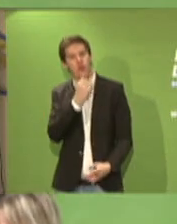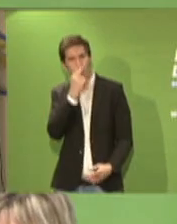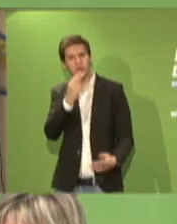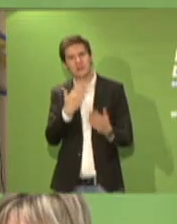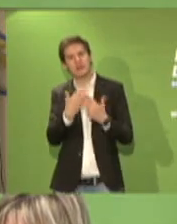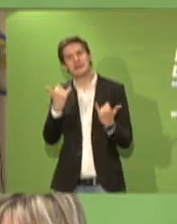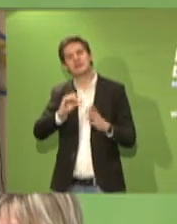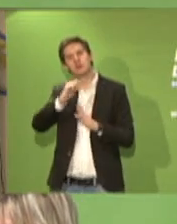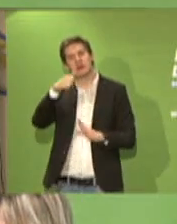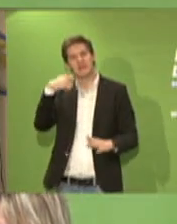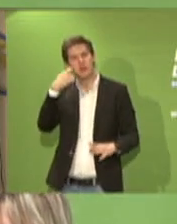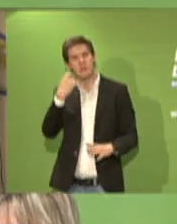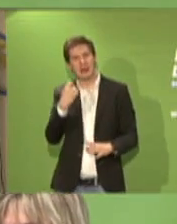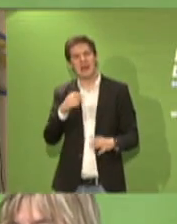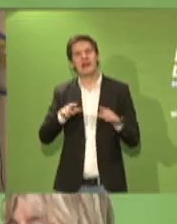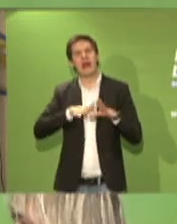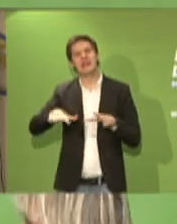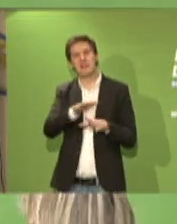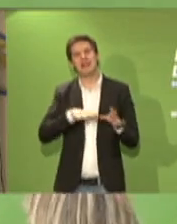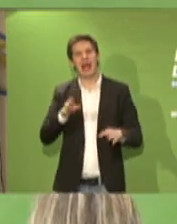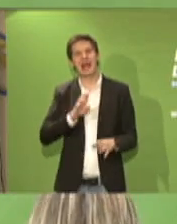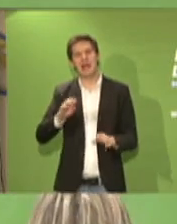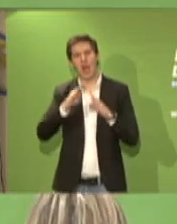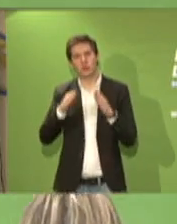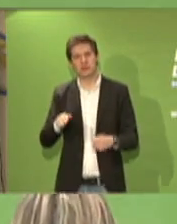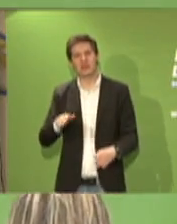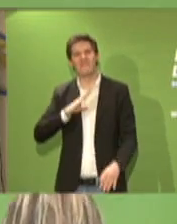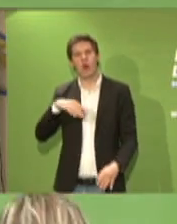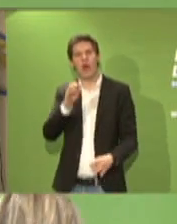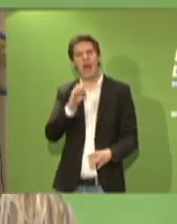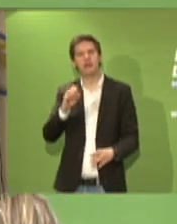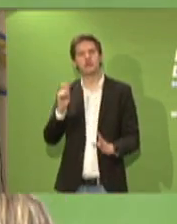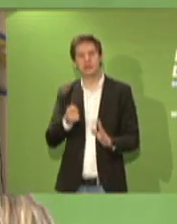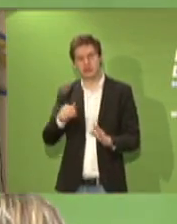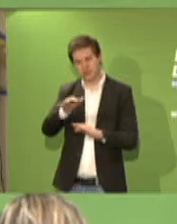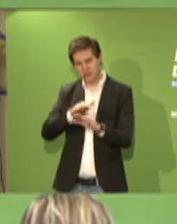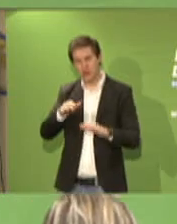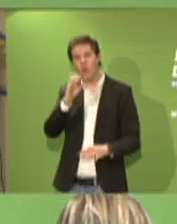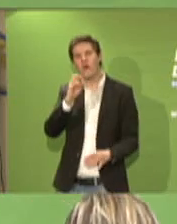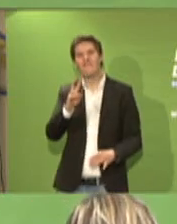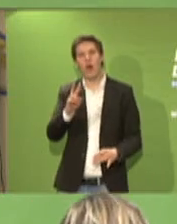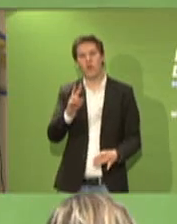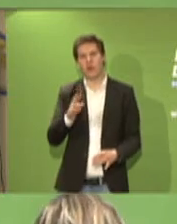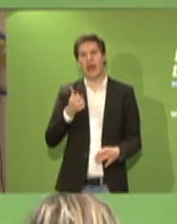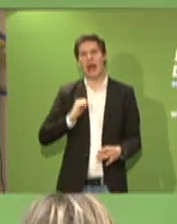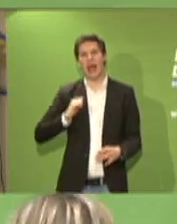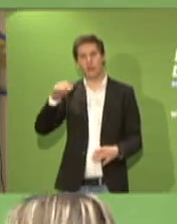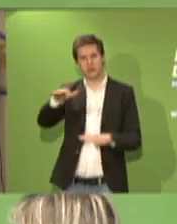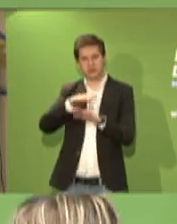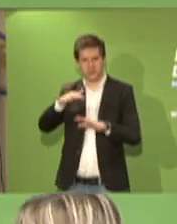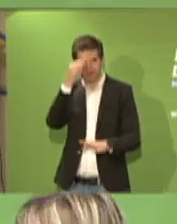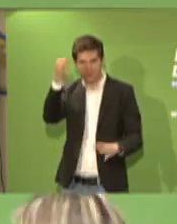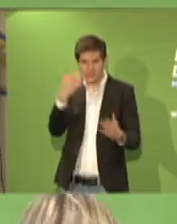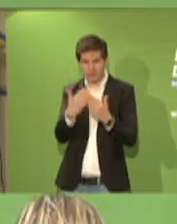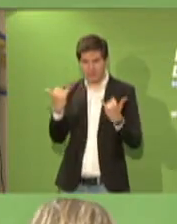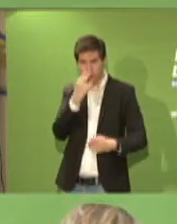aus dem Kreisverband Recklinghausen an, nämlich konkret aus Ohr-Erkenschwick und vom OV Recklinghausen selbst. So, schaut mal, was